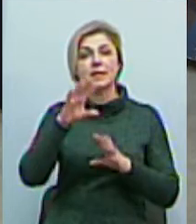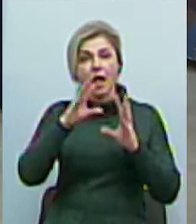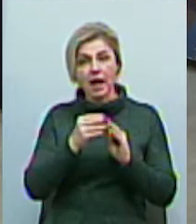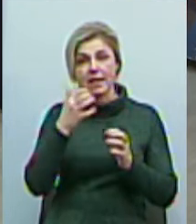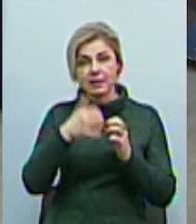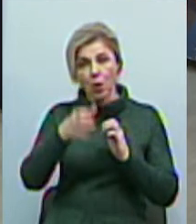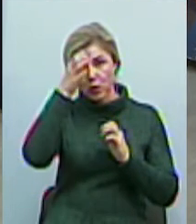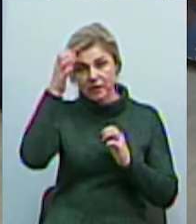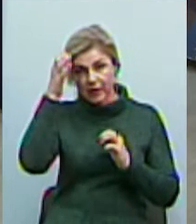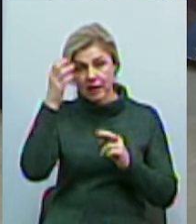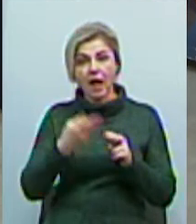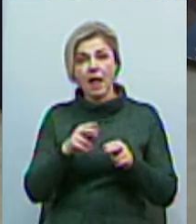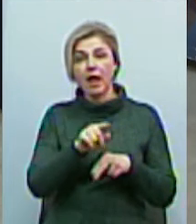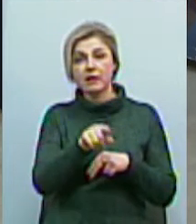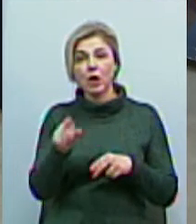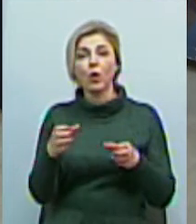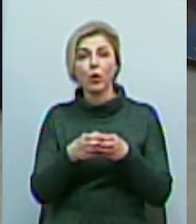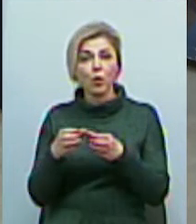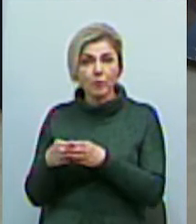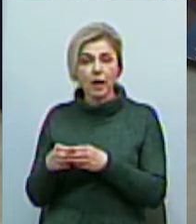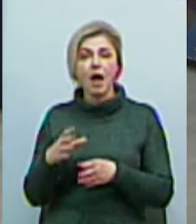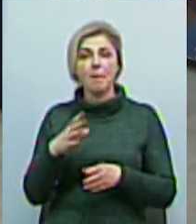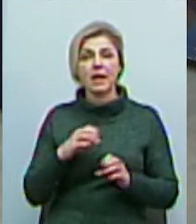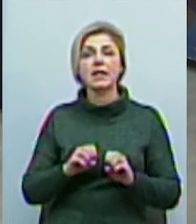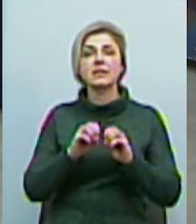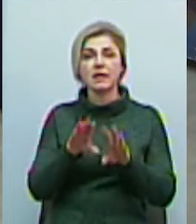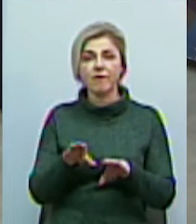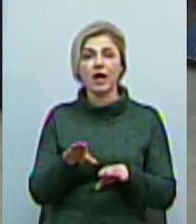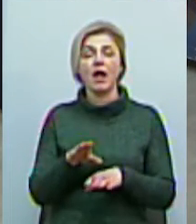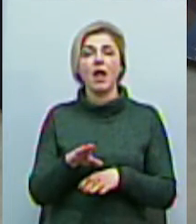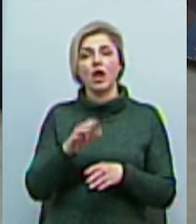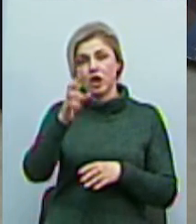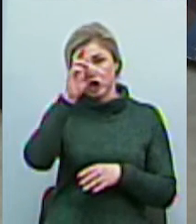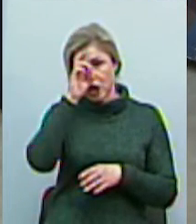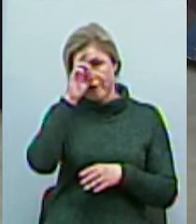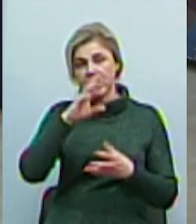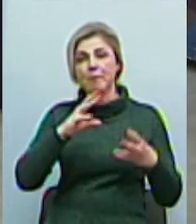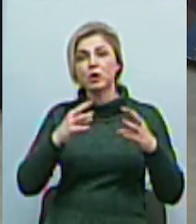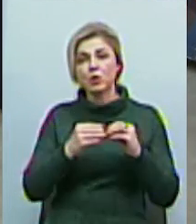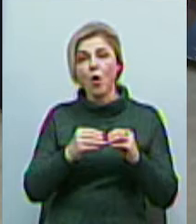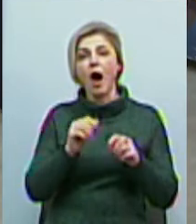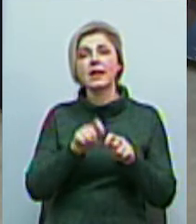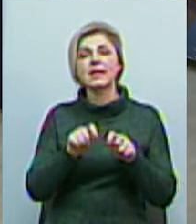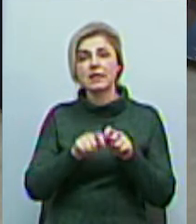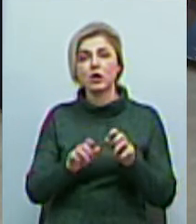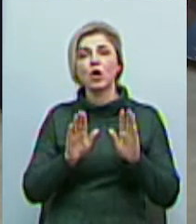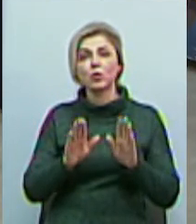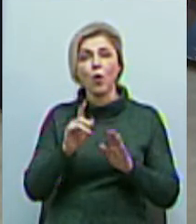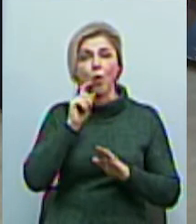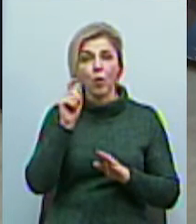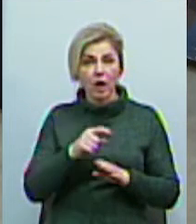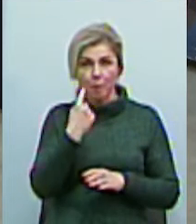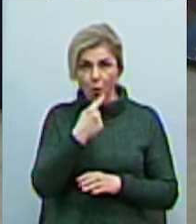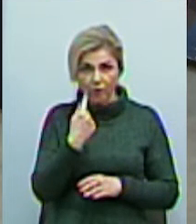категорії цих осіб здавали державну підсумкову атестацію лише з української мови